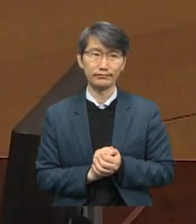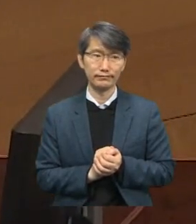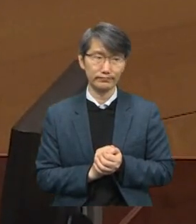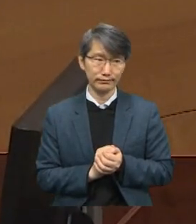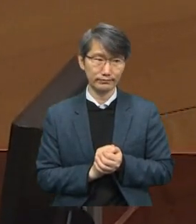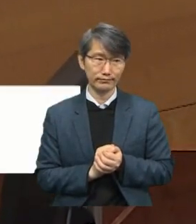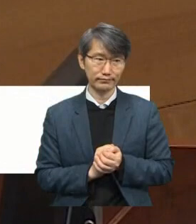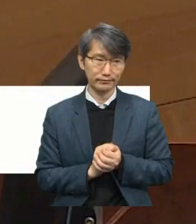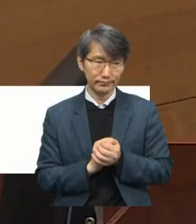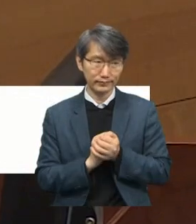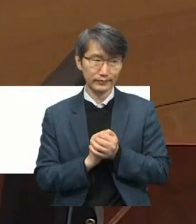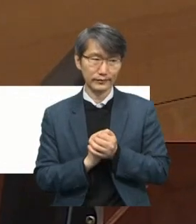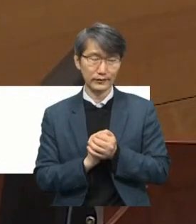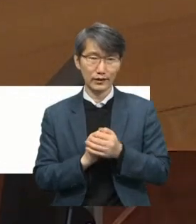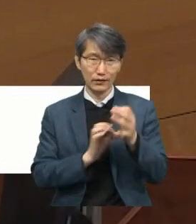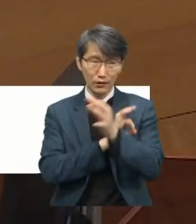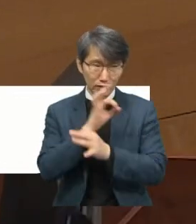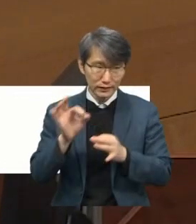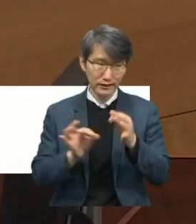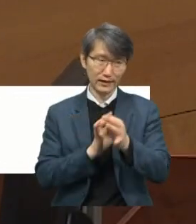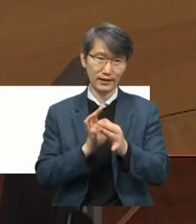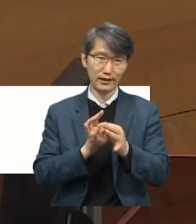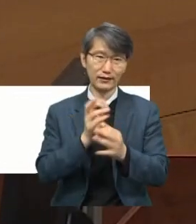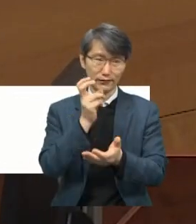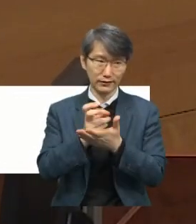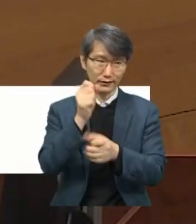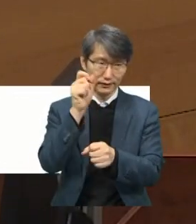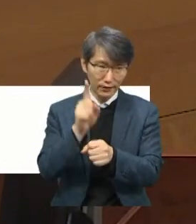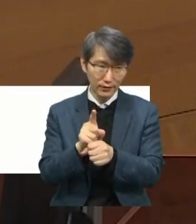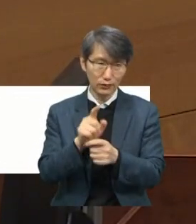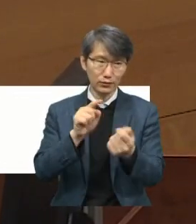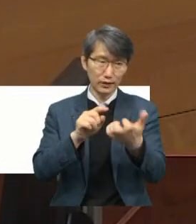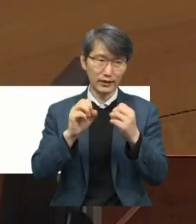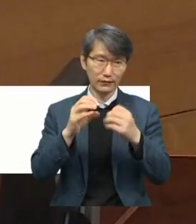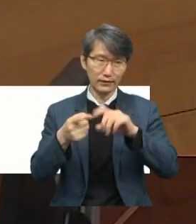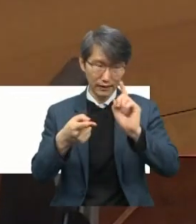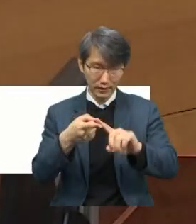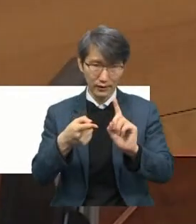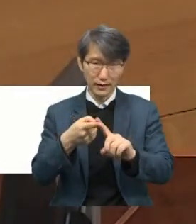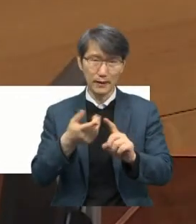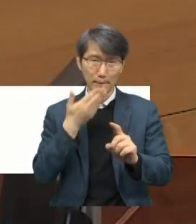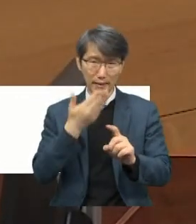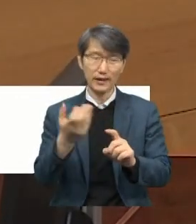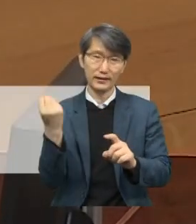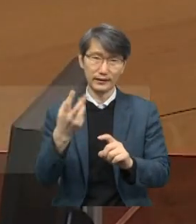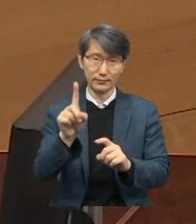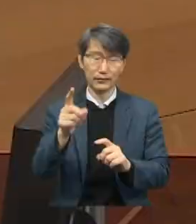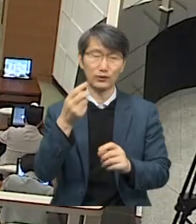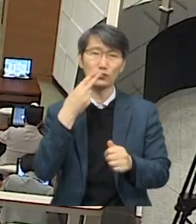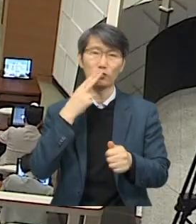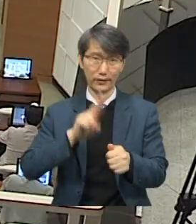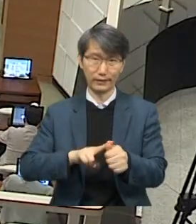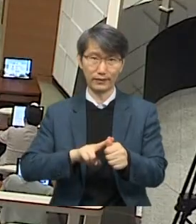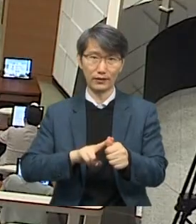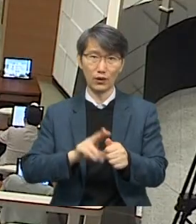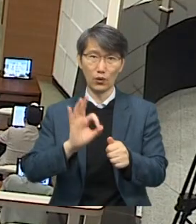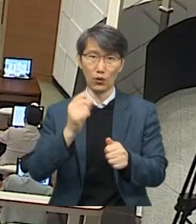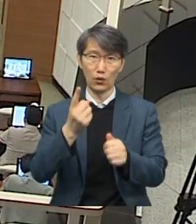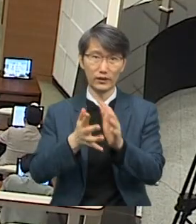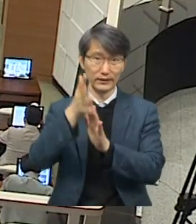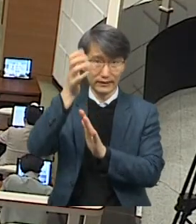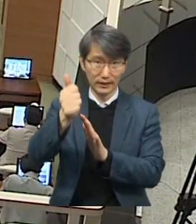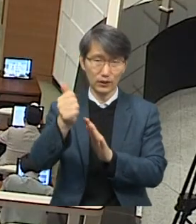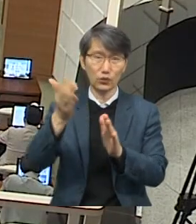경제성과 정책성 우리가 대화한 것인데요. 최대한 끌어올려서 다시 한번 시도해 보겠습니다. 예. 오세훈